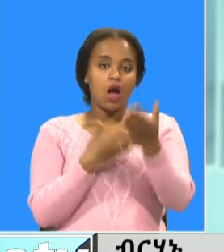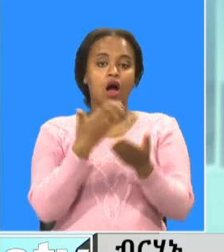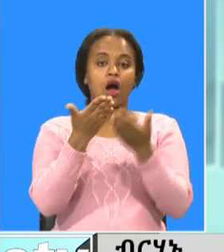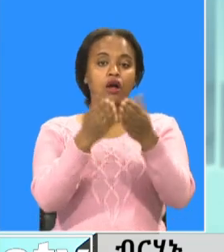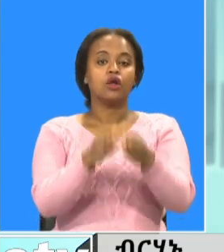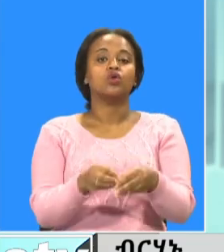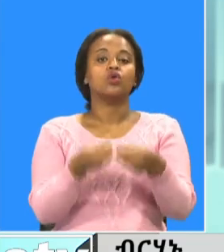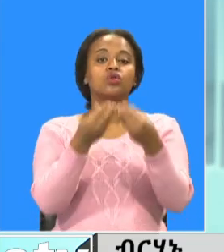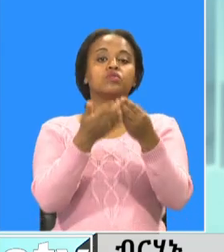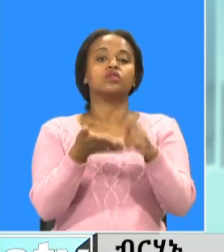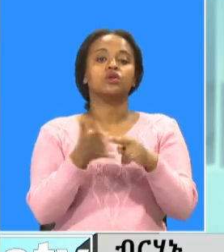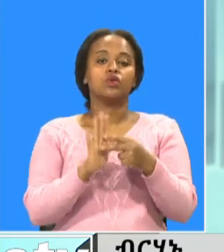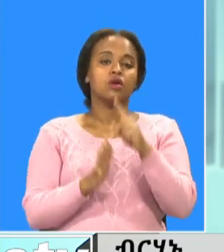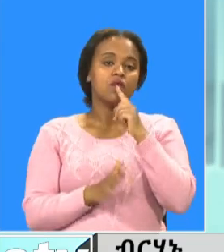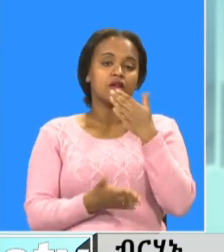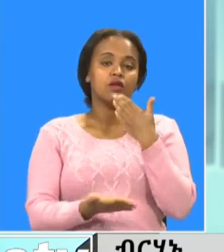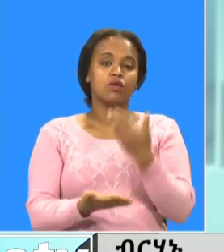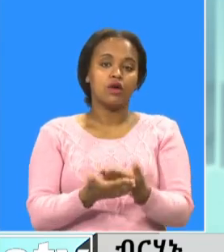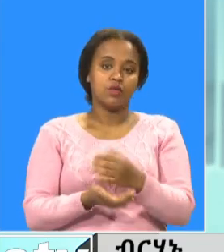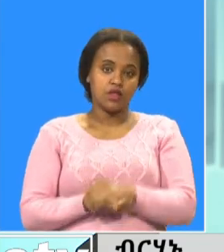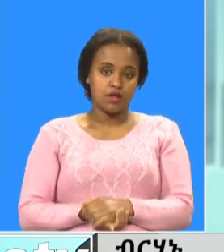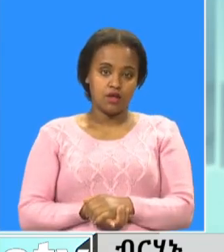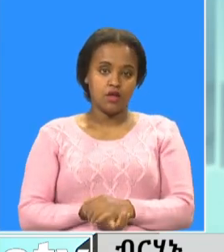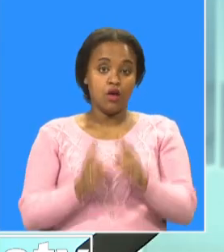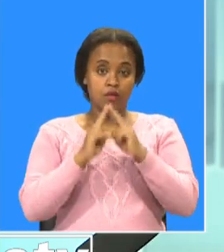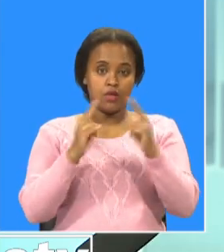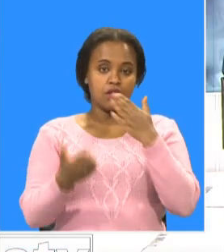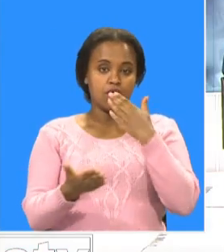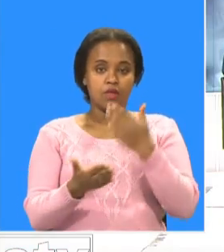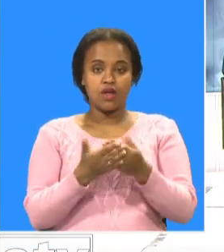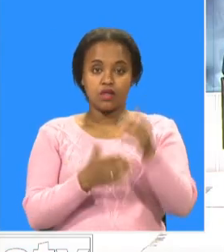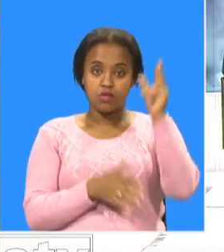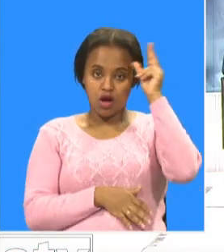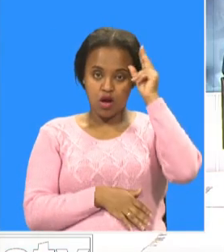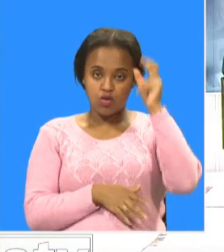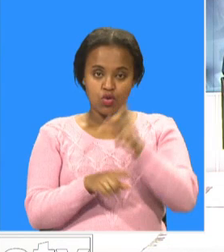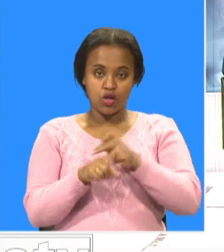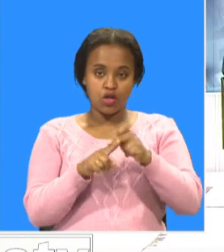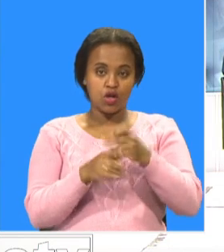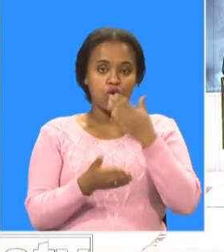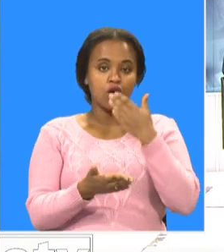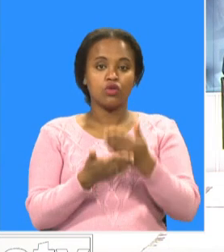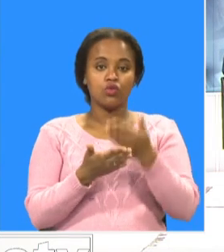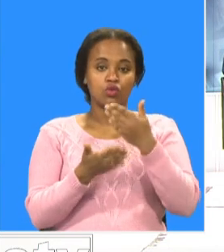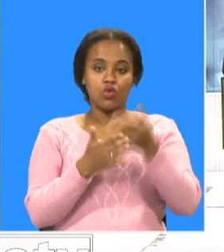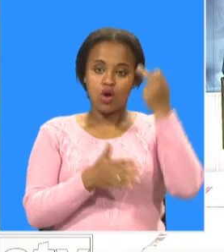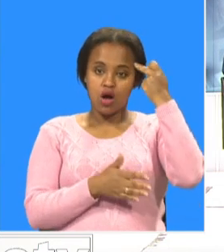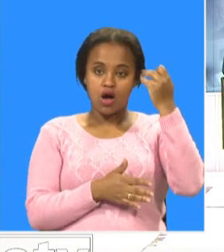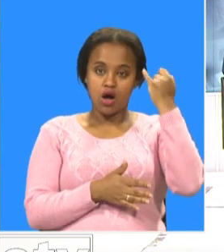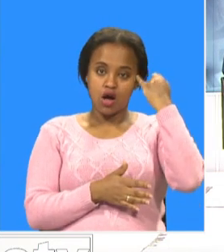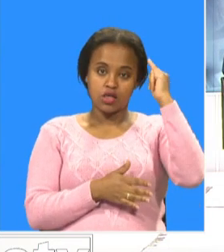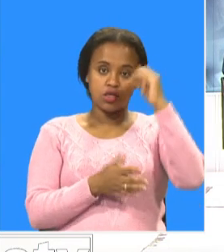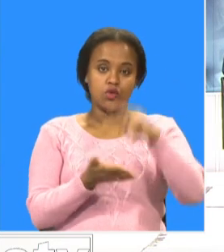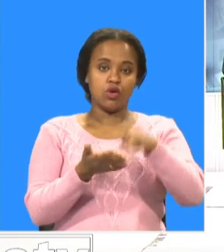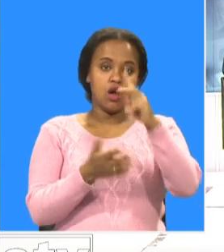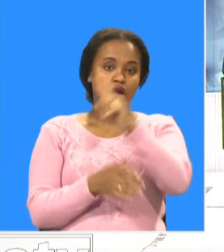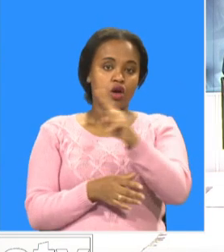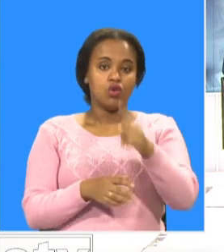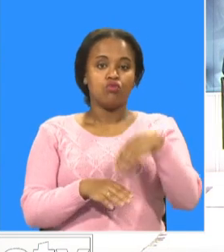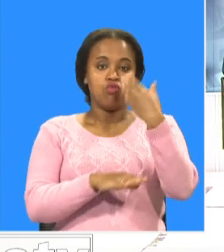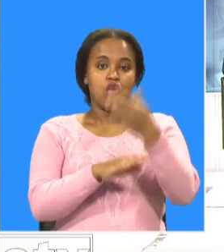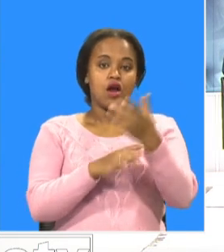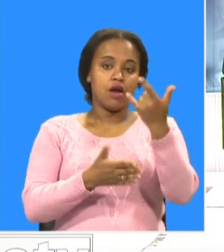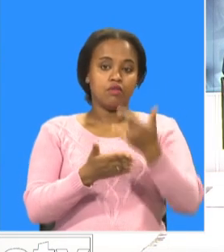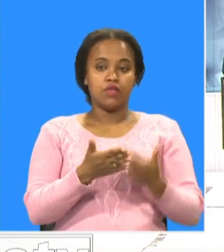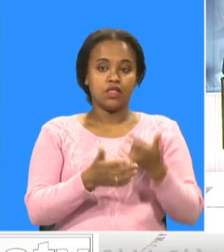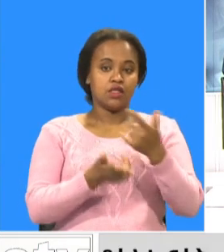አገልግሎቱን ቢሰጡ ለማለት ነው። አመሰግናለሁ። በጣም እናመሰግናለን ብርሃኑ። ከድሬዳዋ ጥሩ ጥሩ ሐሳቦችን ነው ያነሳው። አንዳንዶቹንም ወደ በኋላ ላይ በዝርዝር